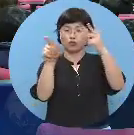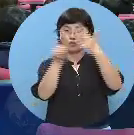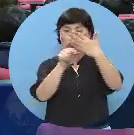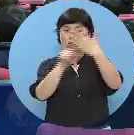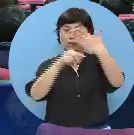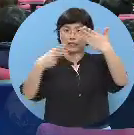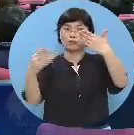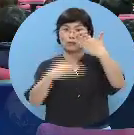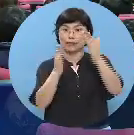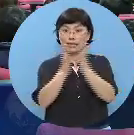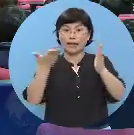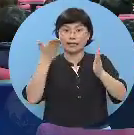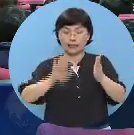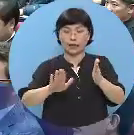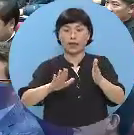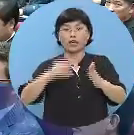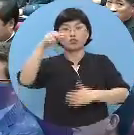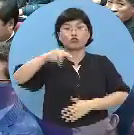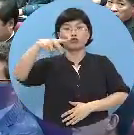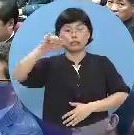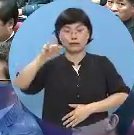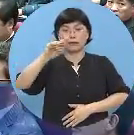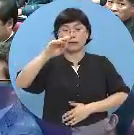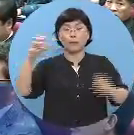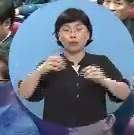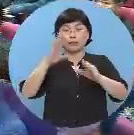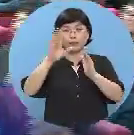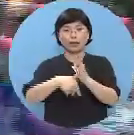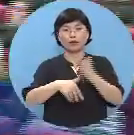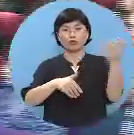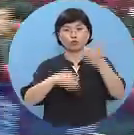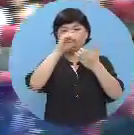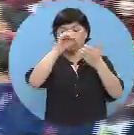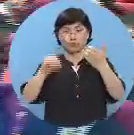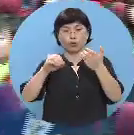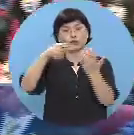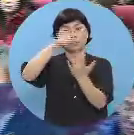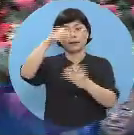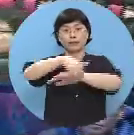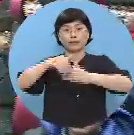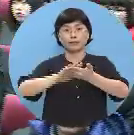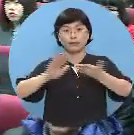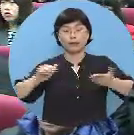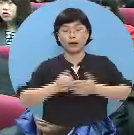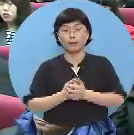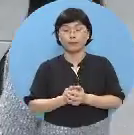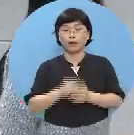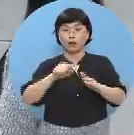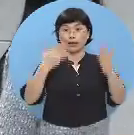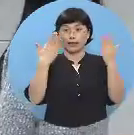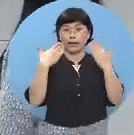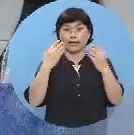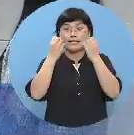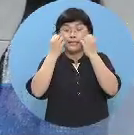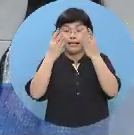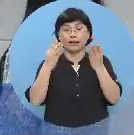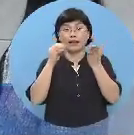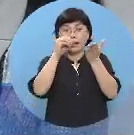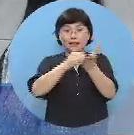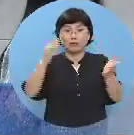수시 모집이 시작되는데 이 수시 모집에서 90%를 선발할 계획입니다. 우리 대학교는